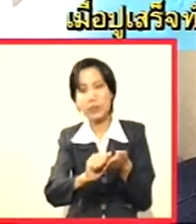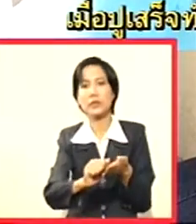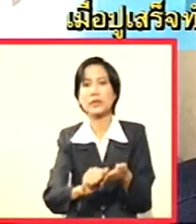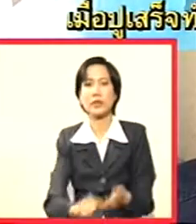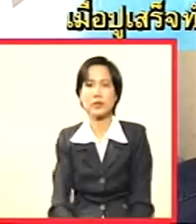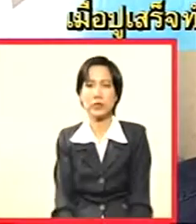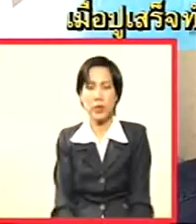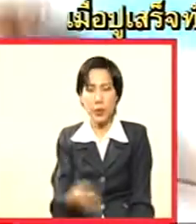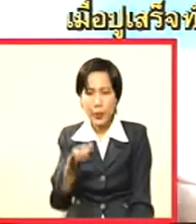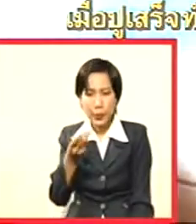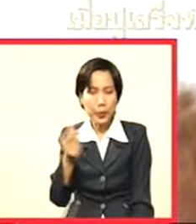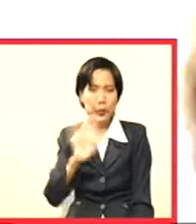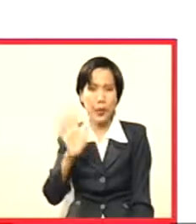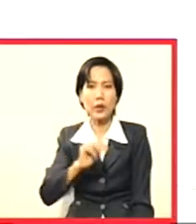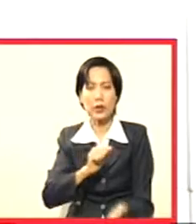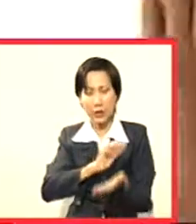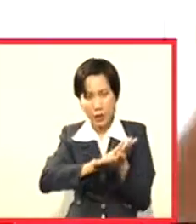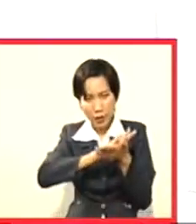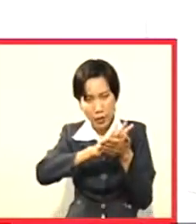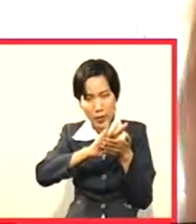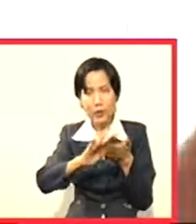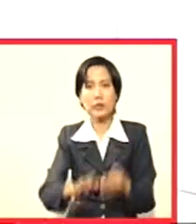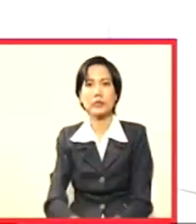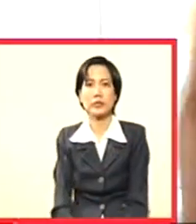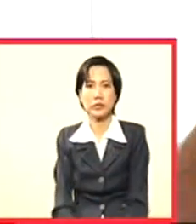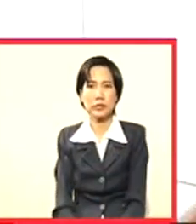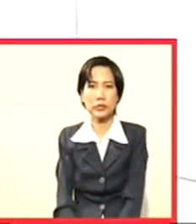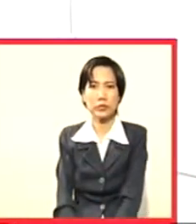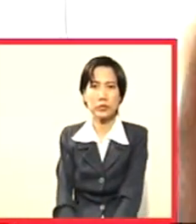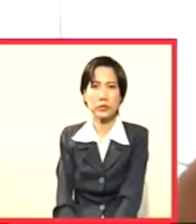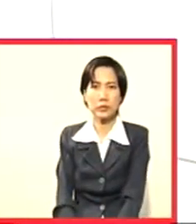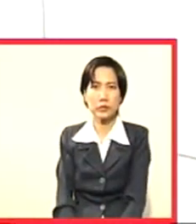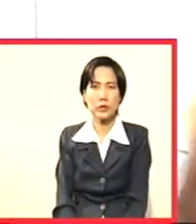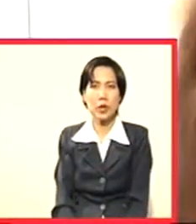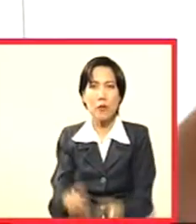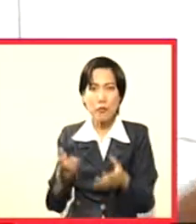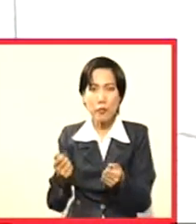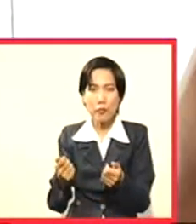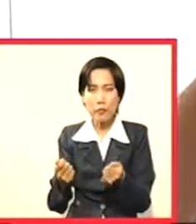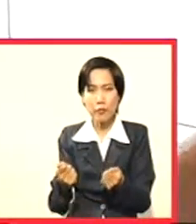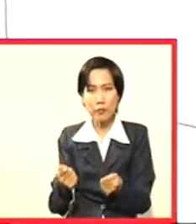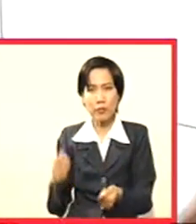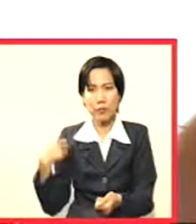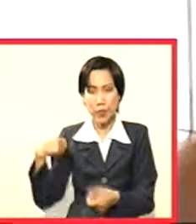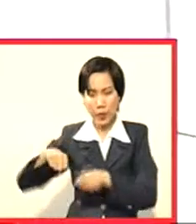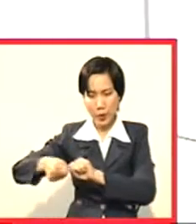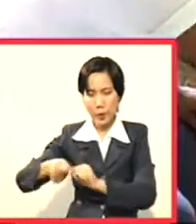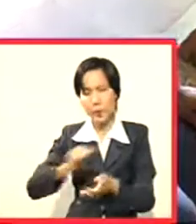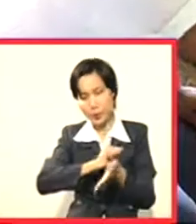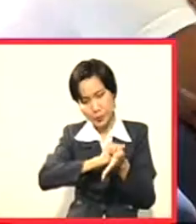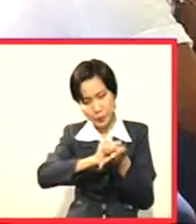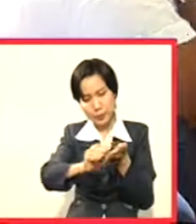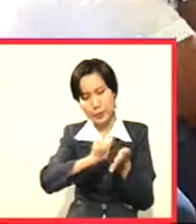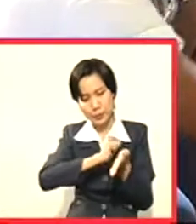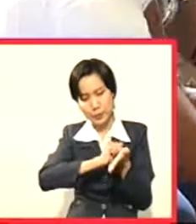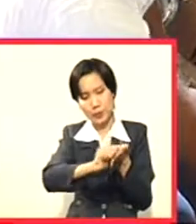ให้ปราศจากผงฝุ่นปูนทรายและสิ่งสกปรกต่างๆด้วยการใช้ฟองน้ำหรือผ้าสะอาดชุบน้ำพอหมาดๆเ